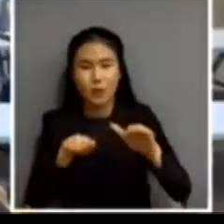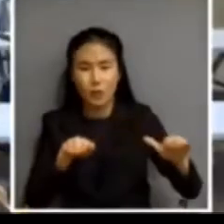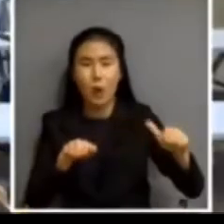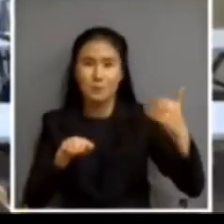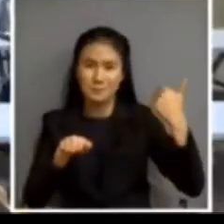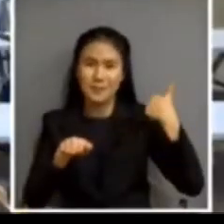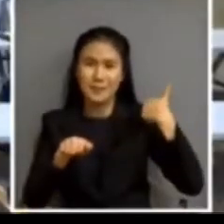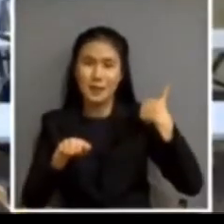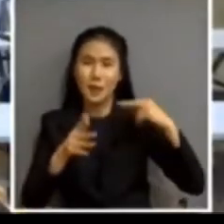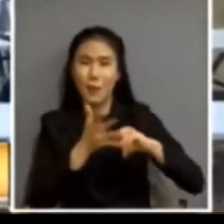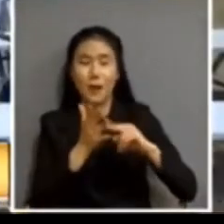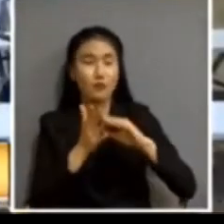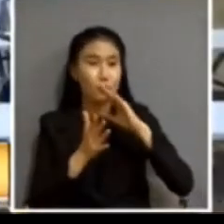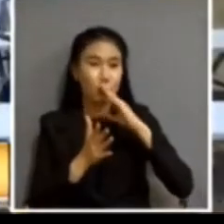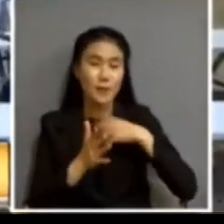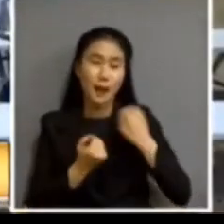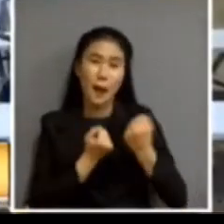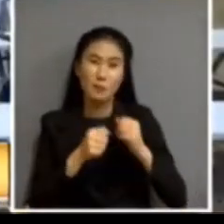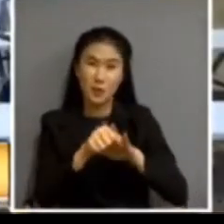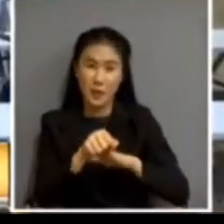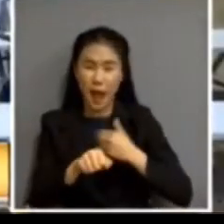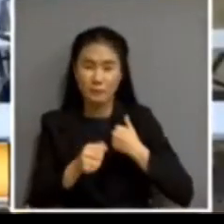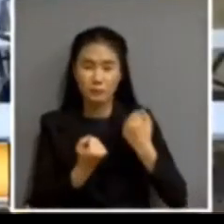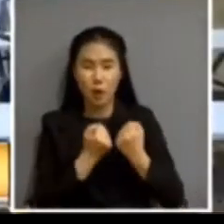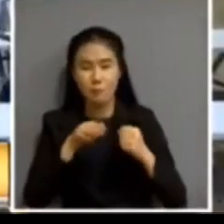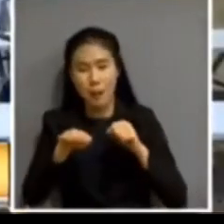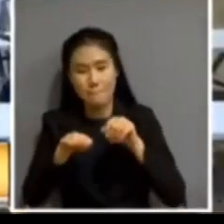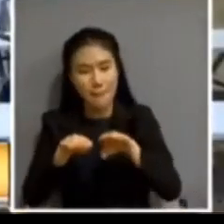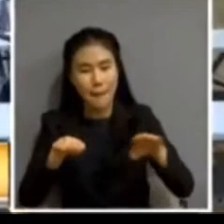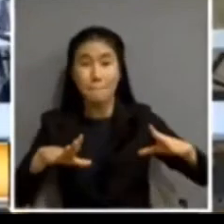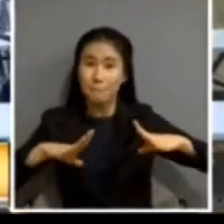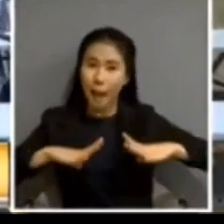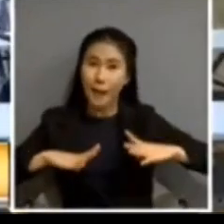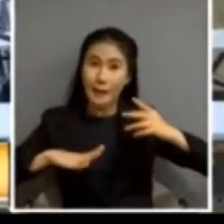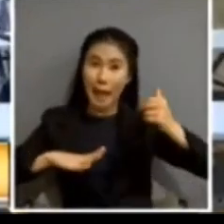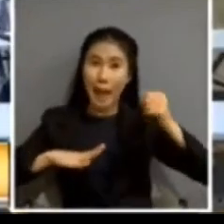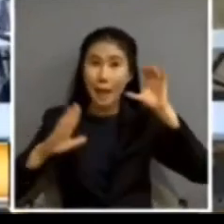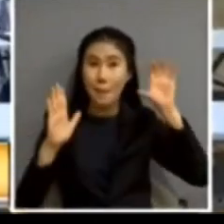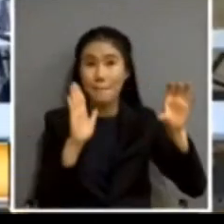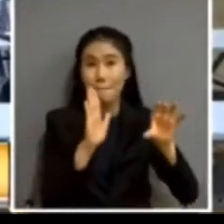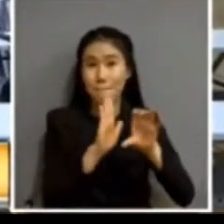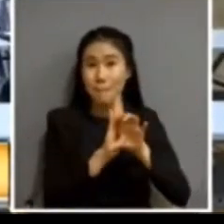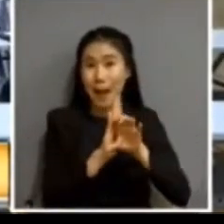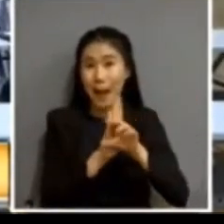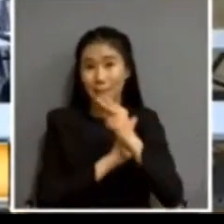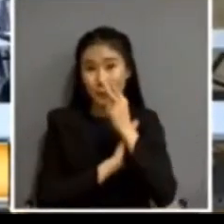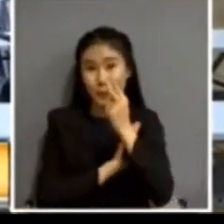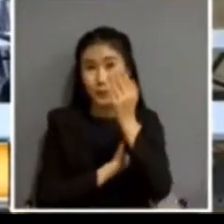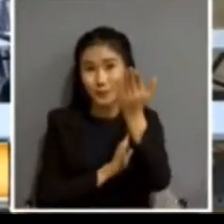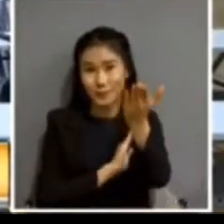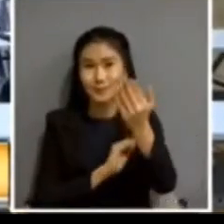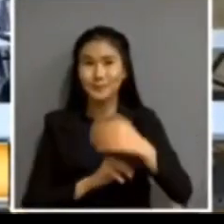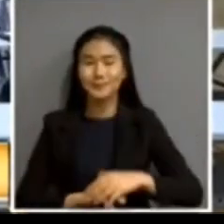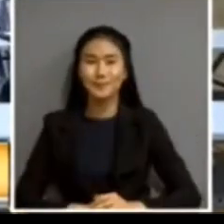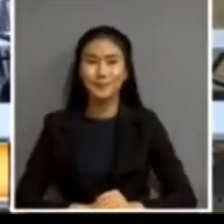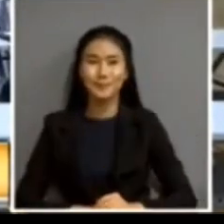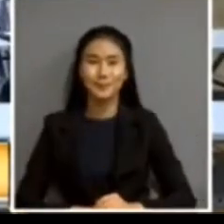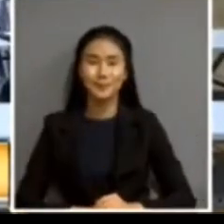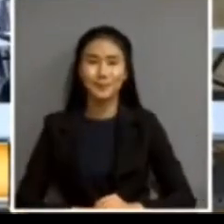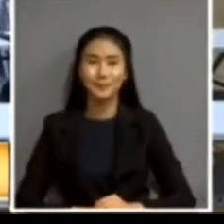ริเวณที่ดังกล่าวด้วยนะครับทีนี้ตามภาพที่ PowerPoint ขึ้นนั้นคือโครงการเลียบ